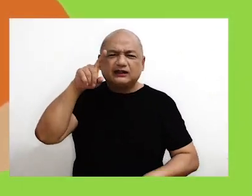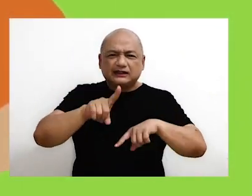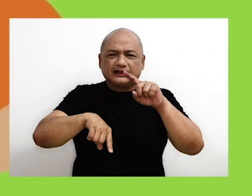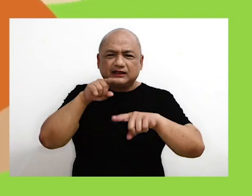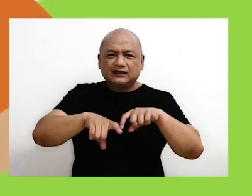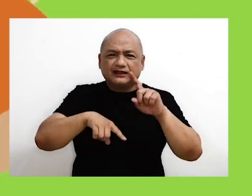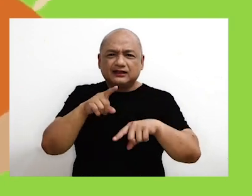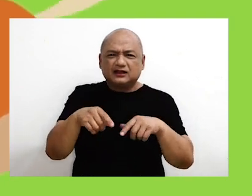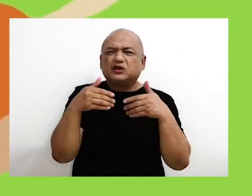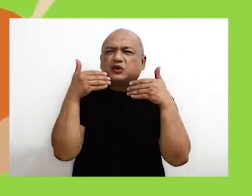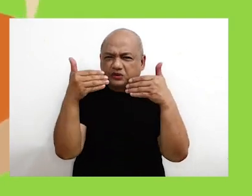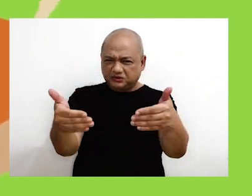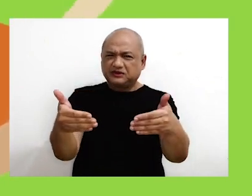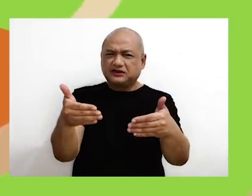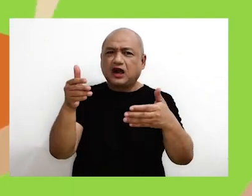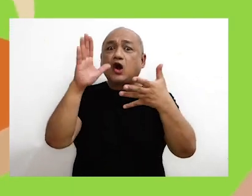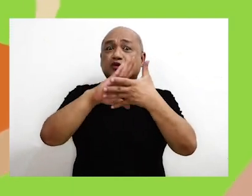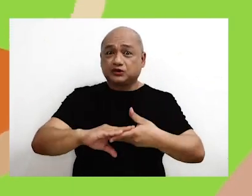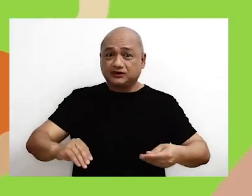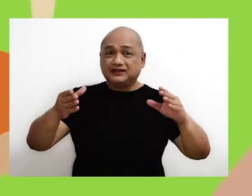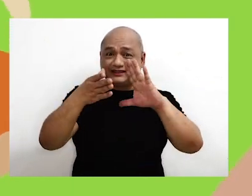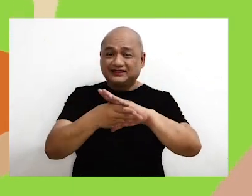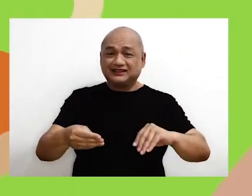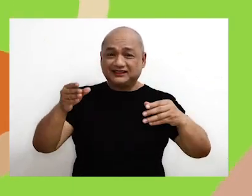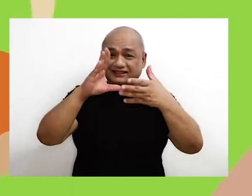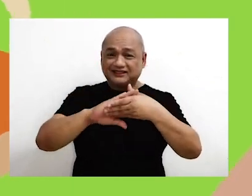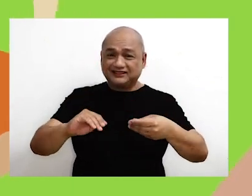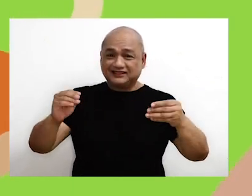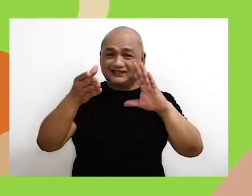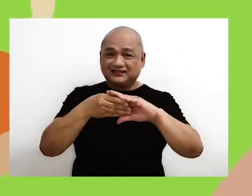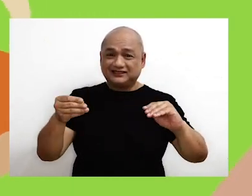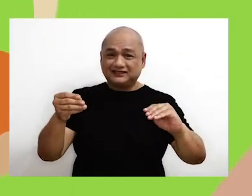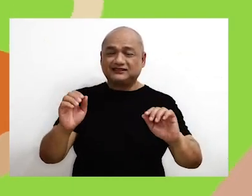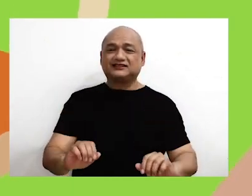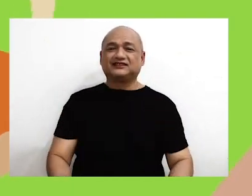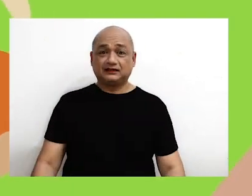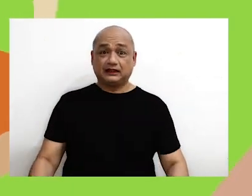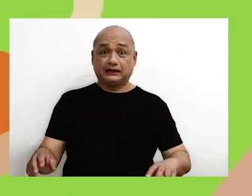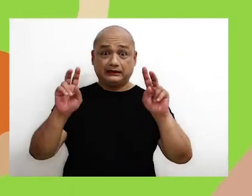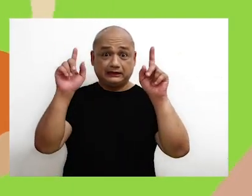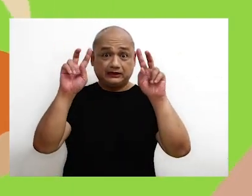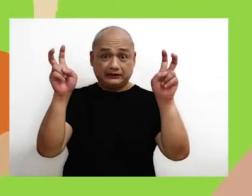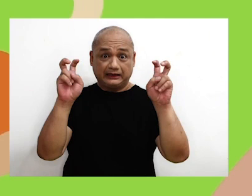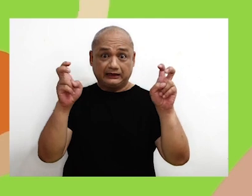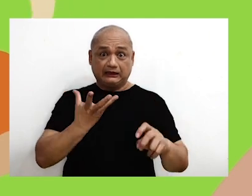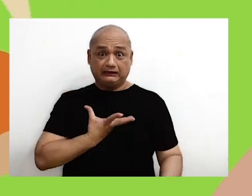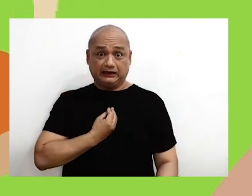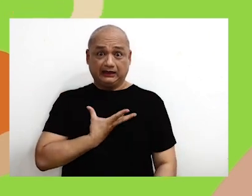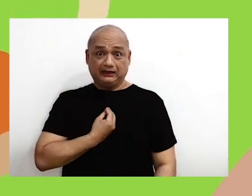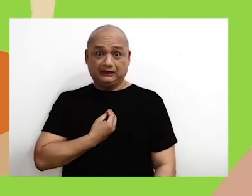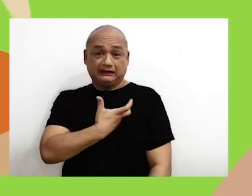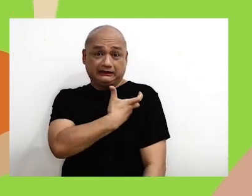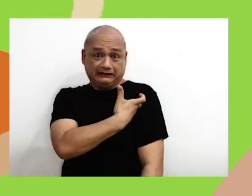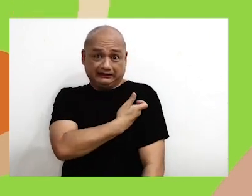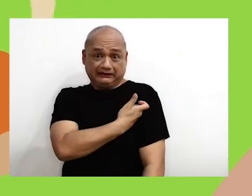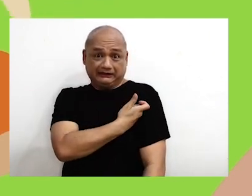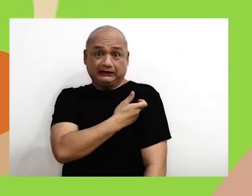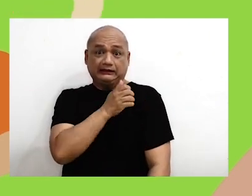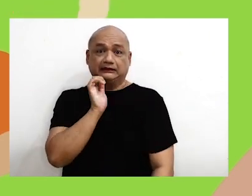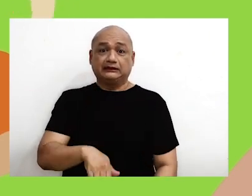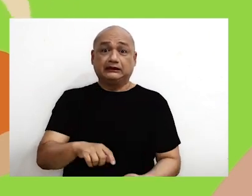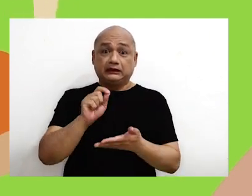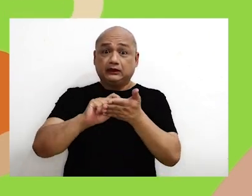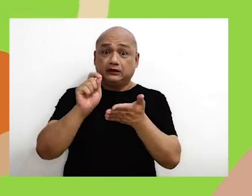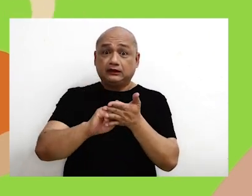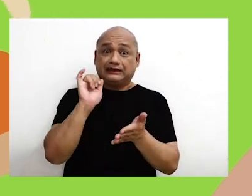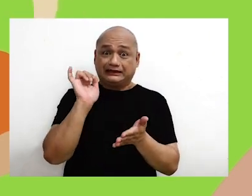ayaw magpabakuna. Alamin natin ang mga pinagdaanan ni Biko at ng kanyang mga kaibigan sa ating